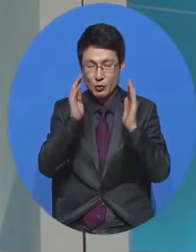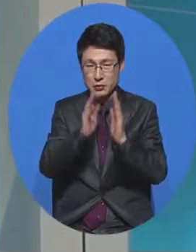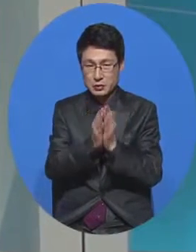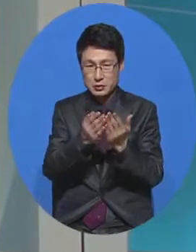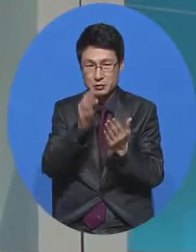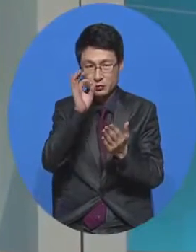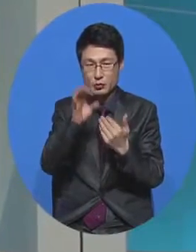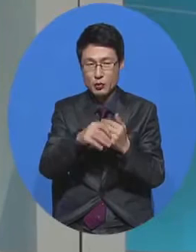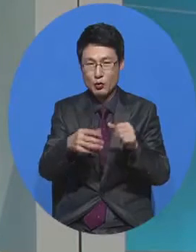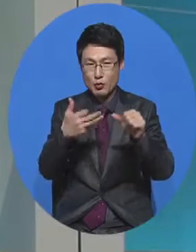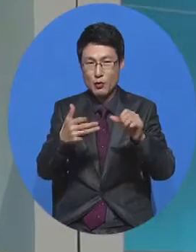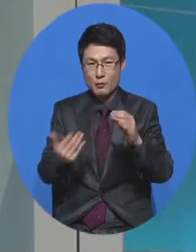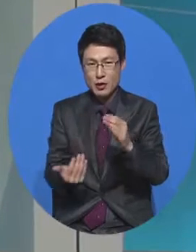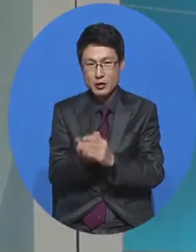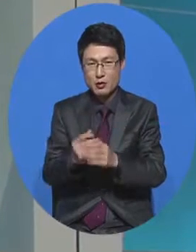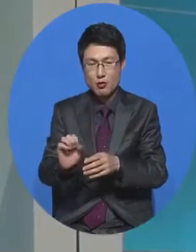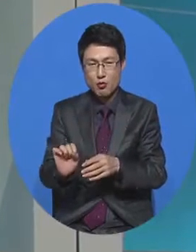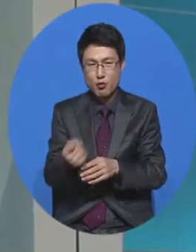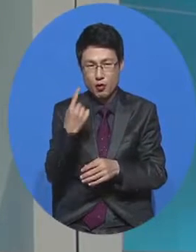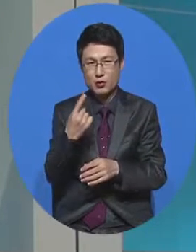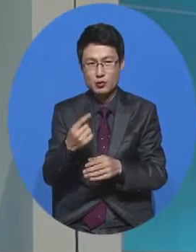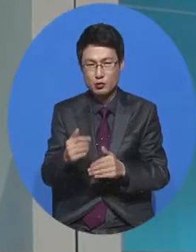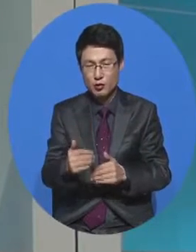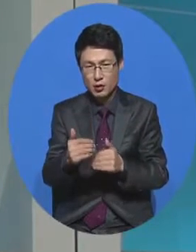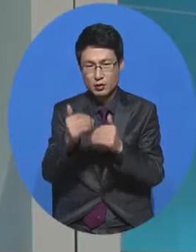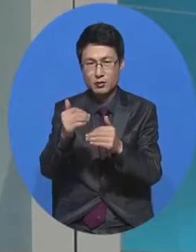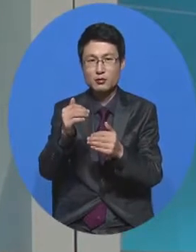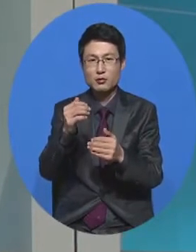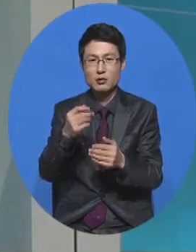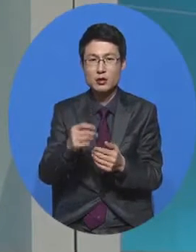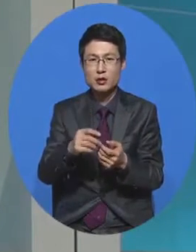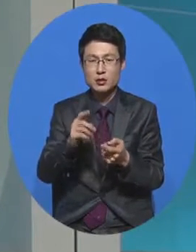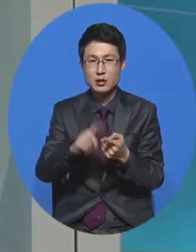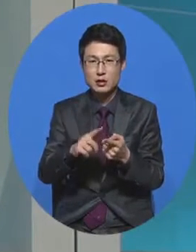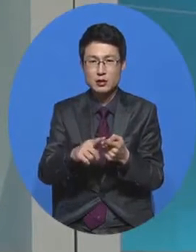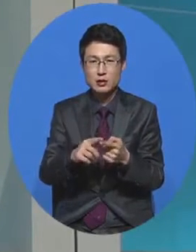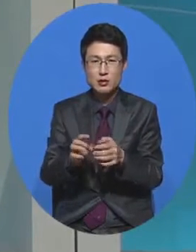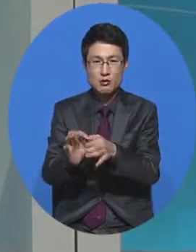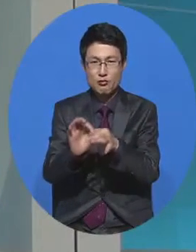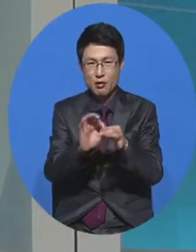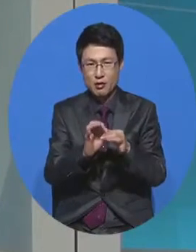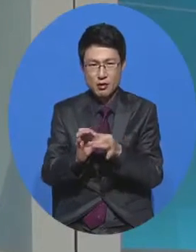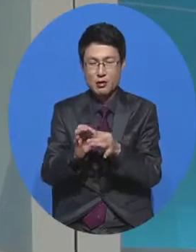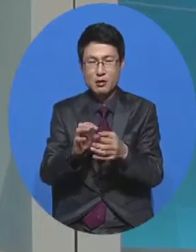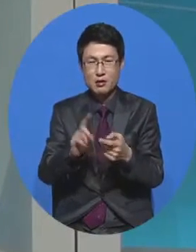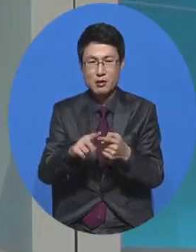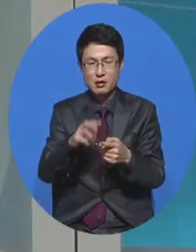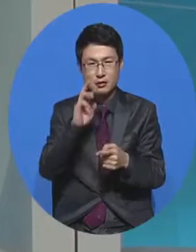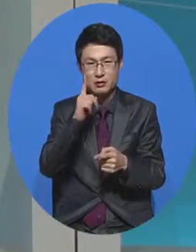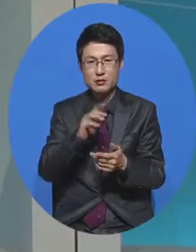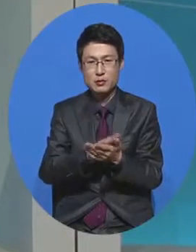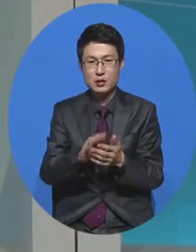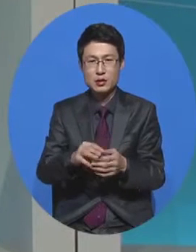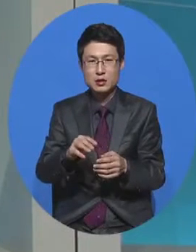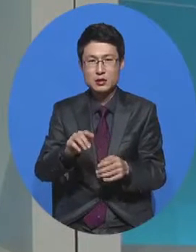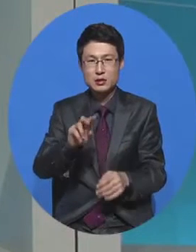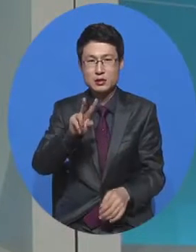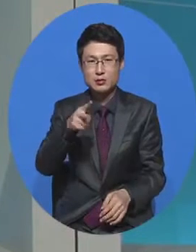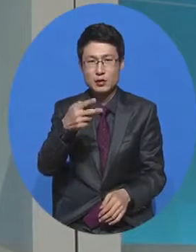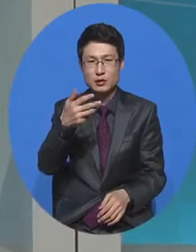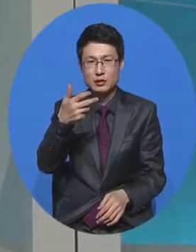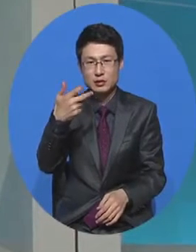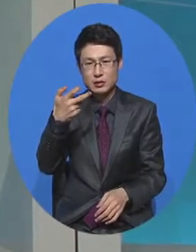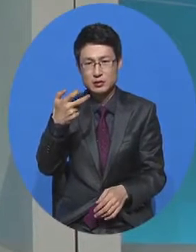팔에 발발 과정이 라든가 전개과정 이라든가 하는게 인과관계가 틀려요 그 270 쪽